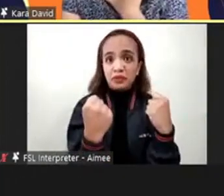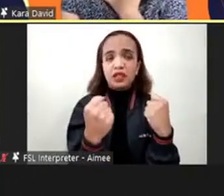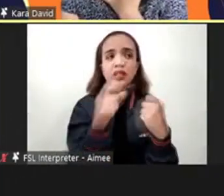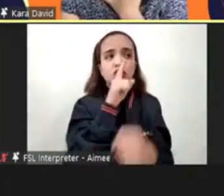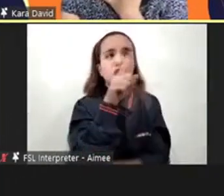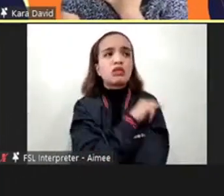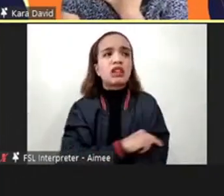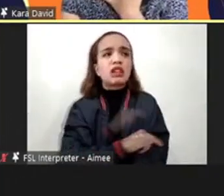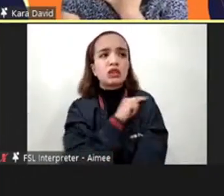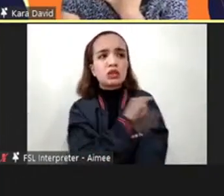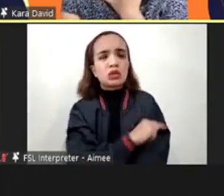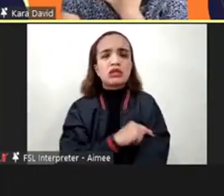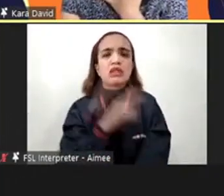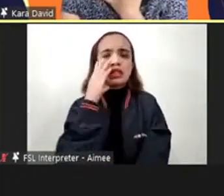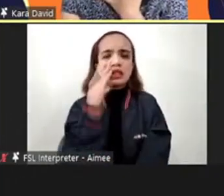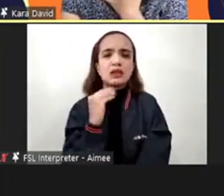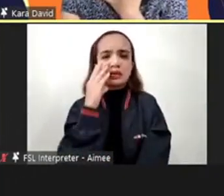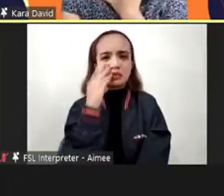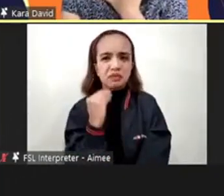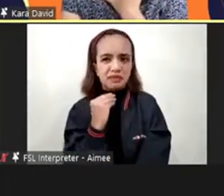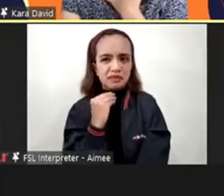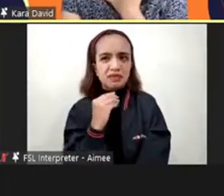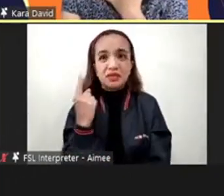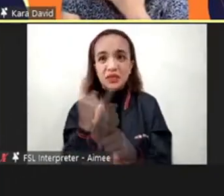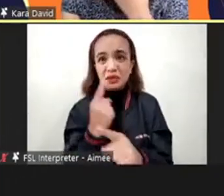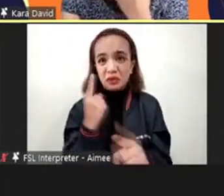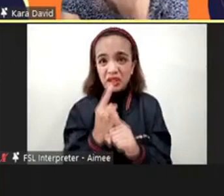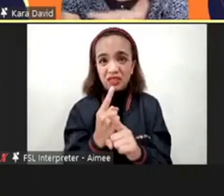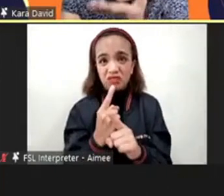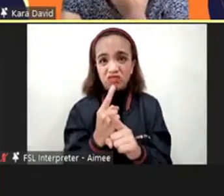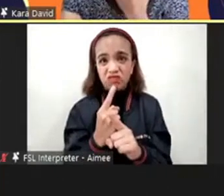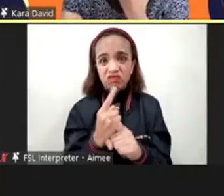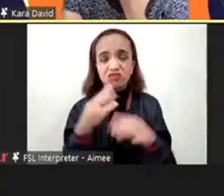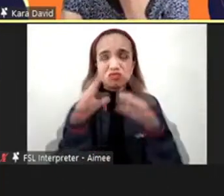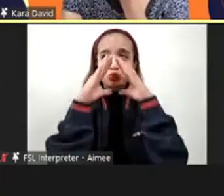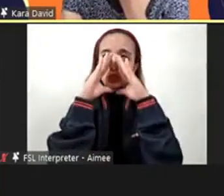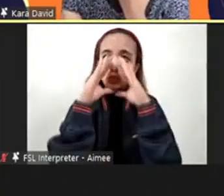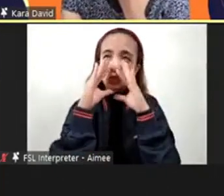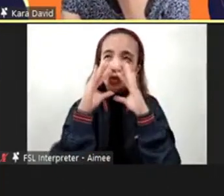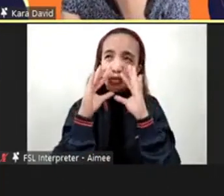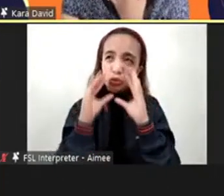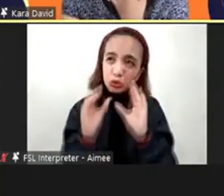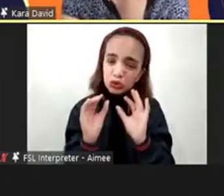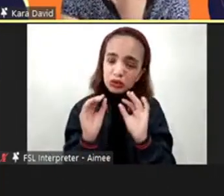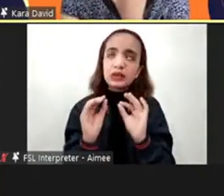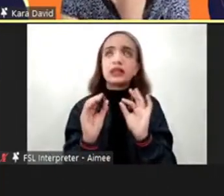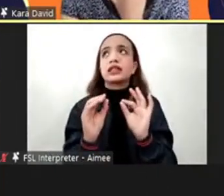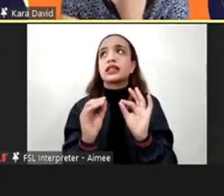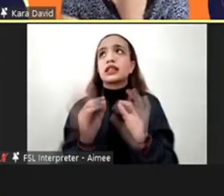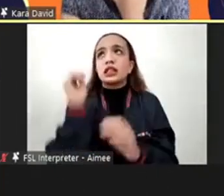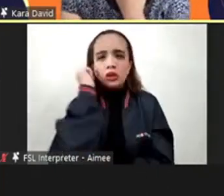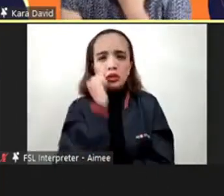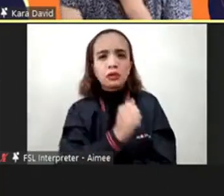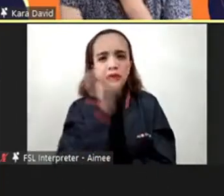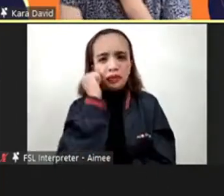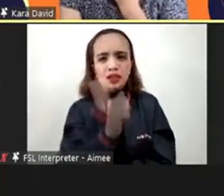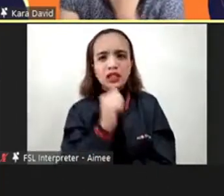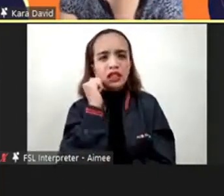at nakakaranas din tayo ng kalungkutan, di ba? Lalo na ngayong pandemya, madalas